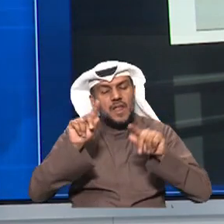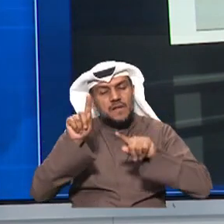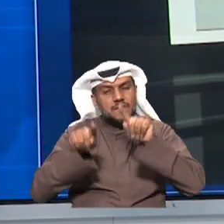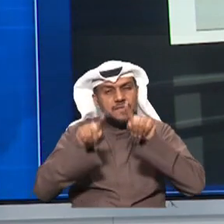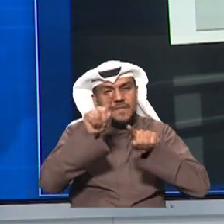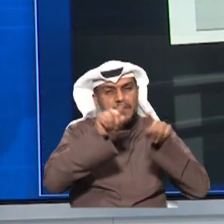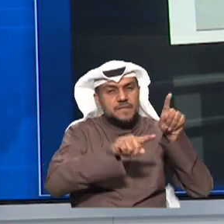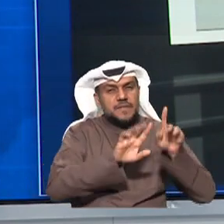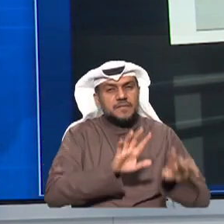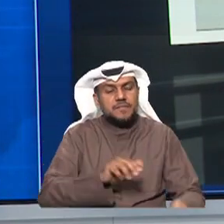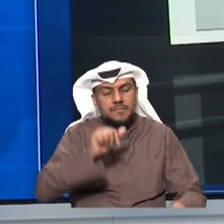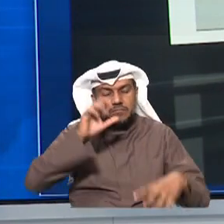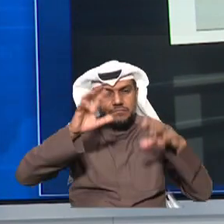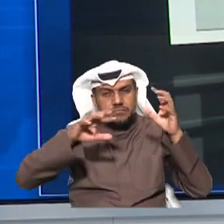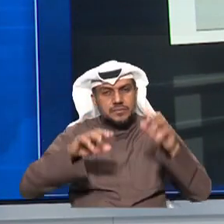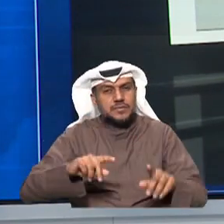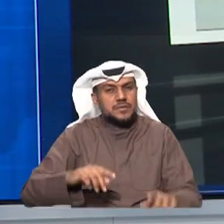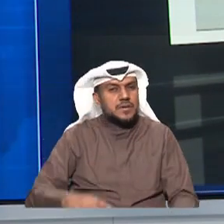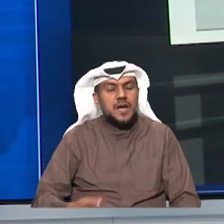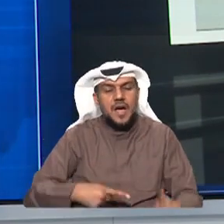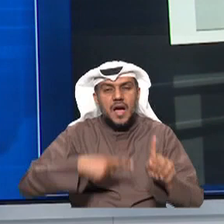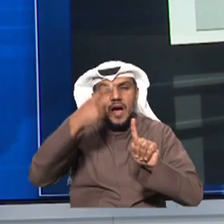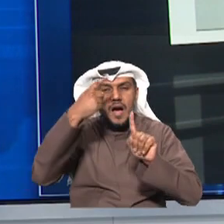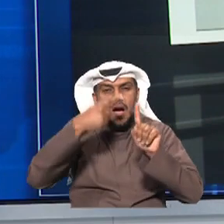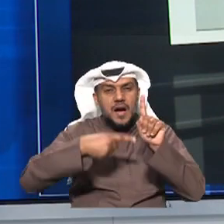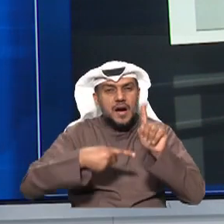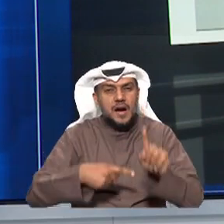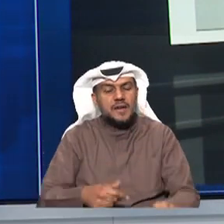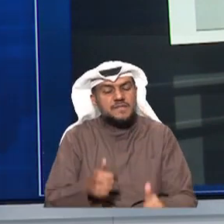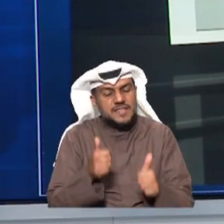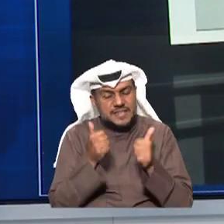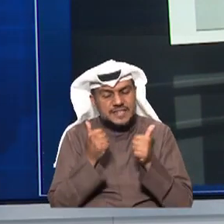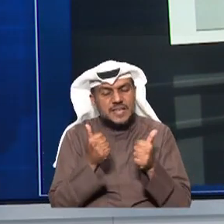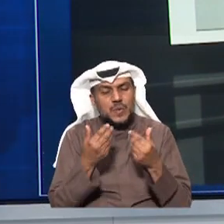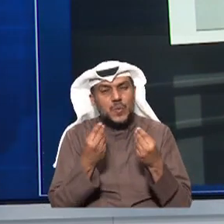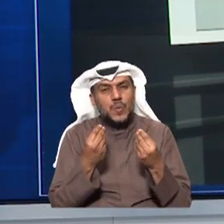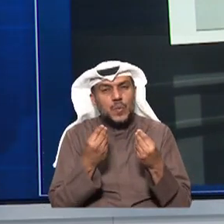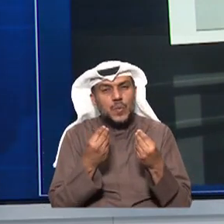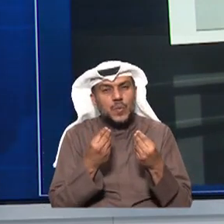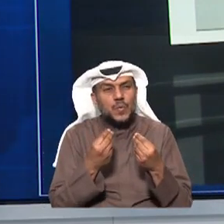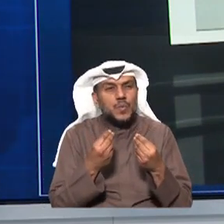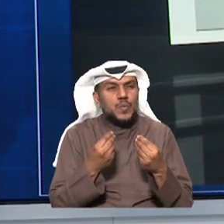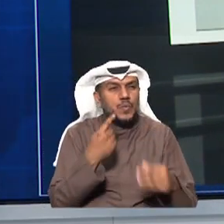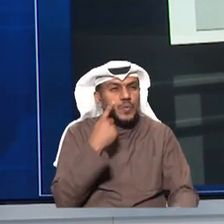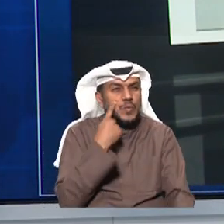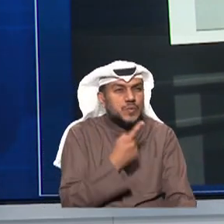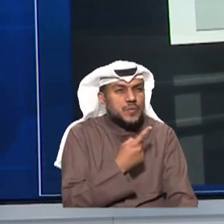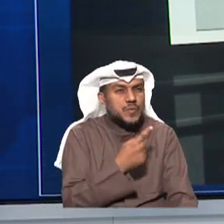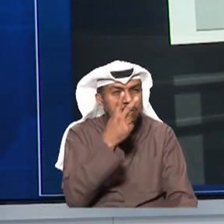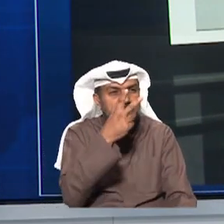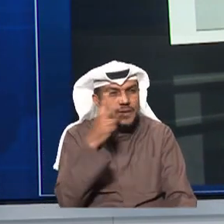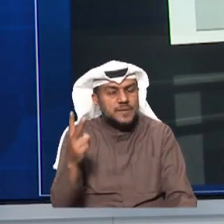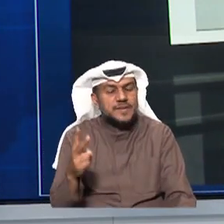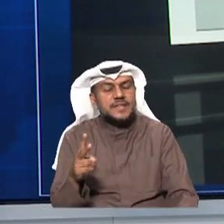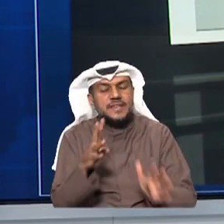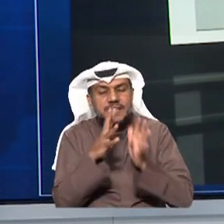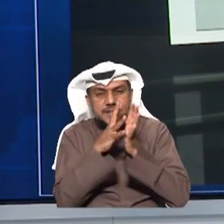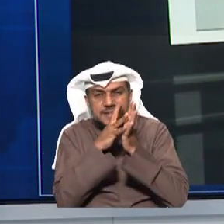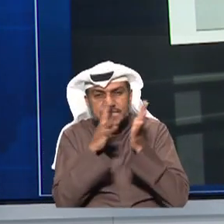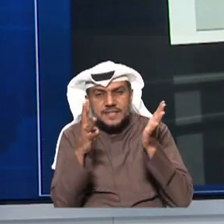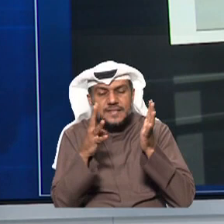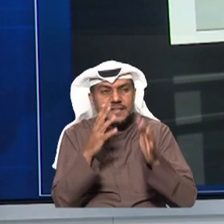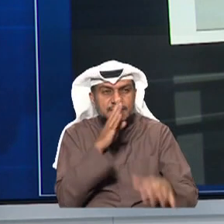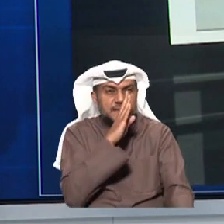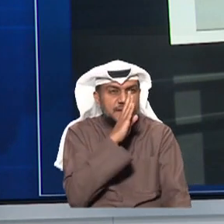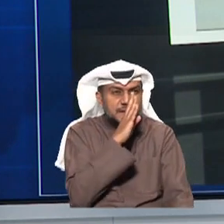البلاد. درجات الحرارة راح تكون معتدلة بشكل عام، العظمى 22 في يوم الاثنين، يوم الثلاثاء 19 درجة مئوية،